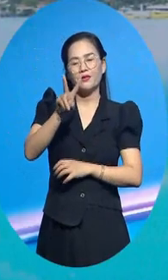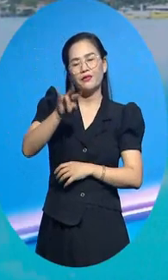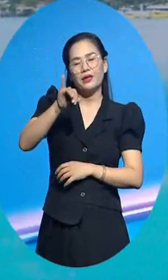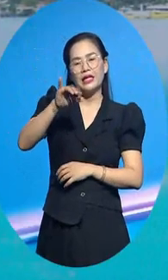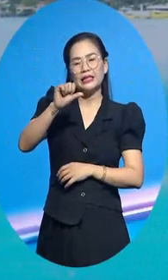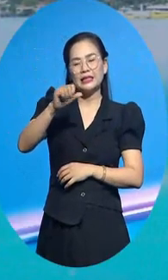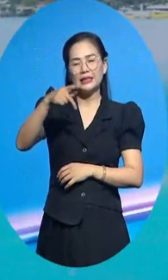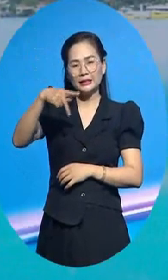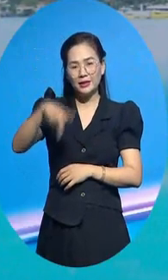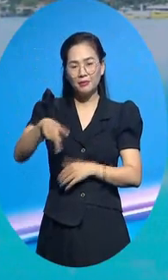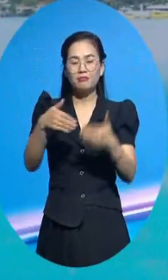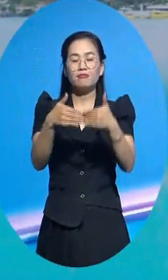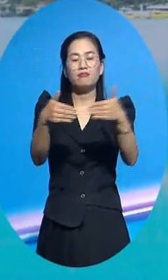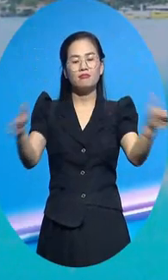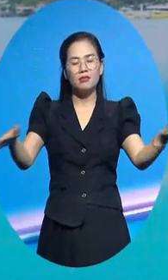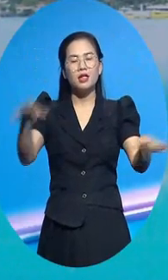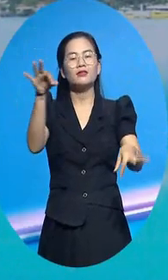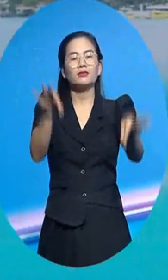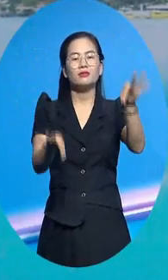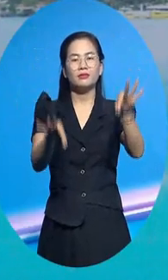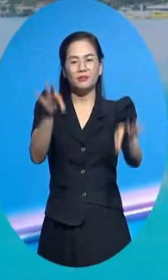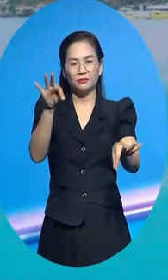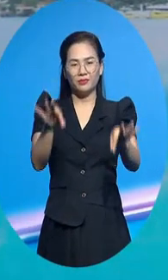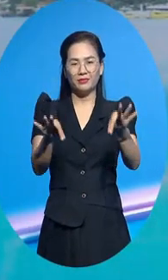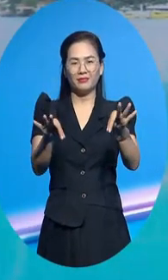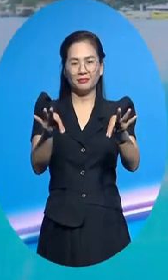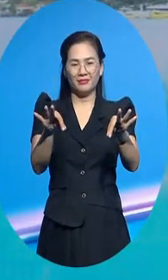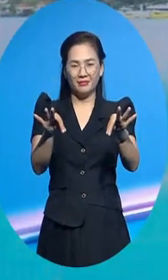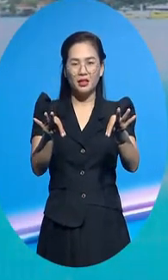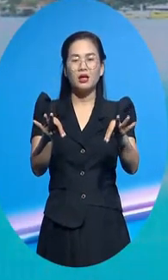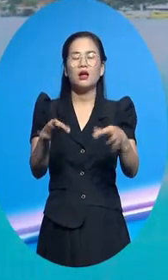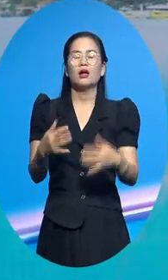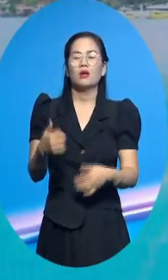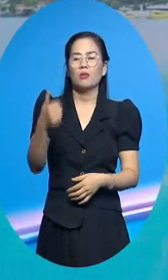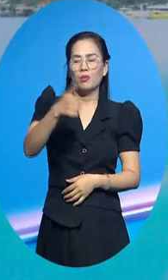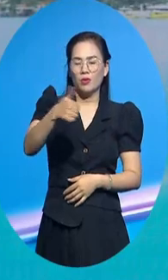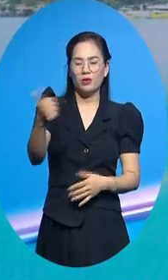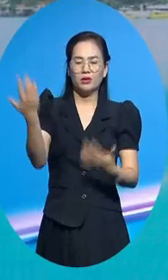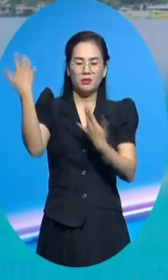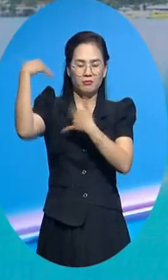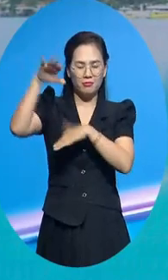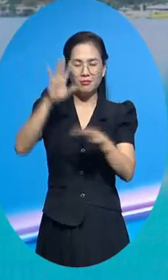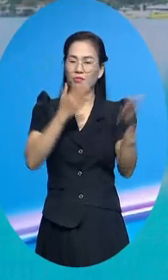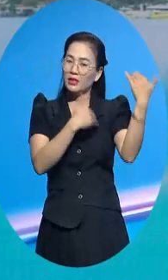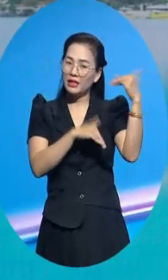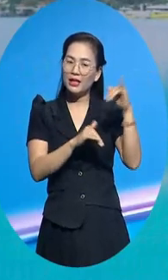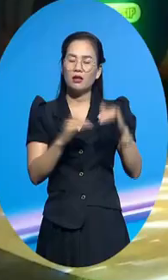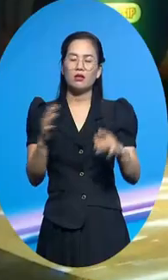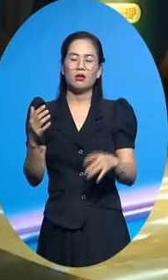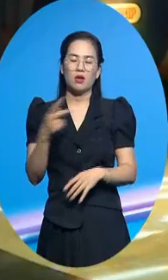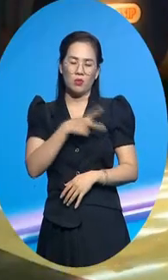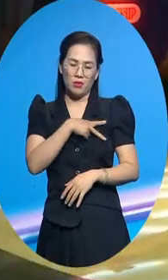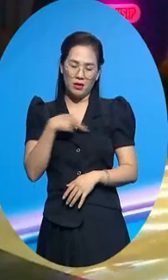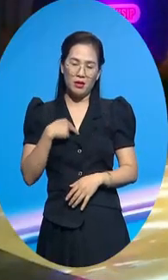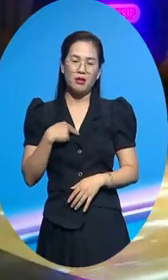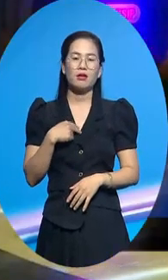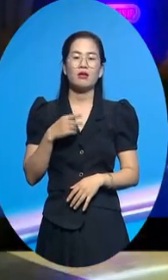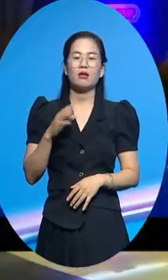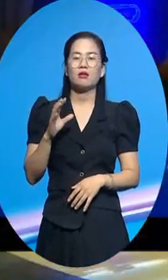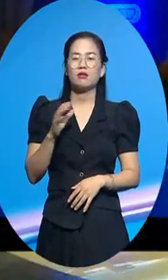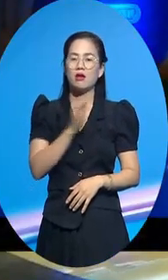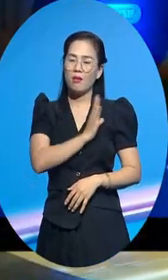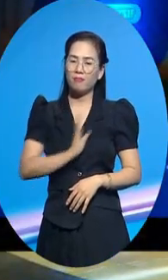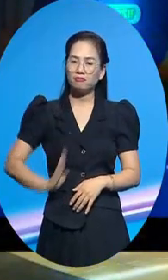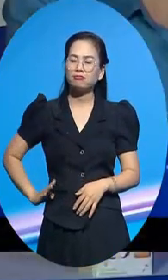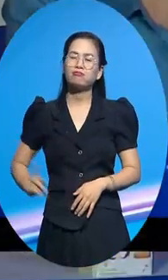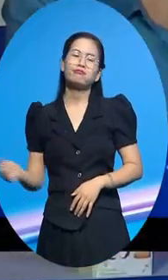khai mạc phiên chợ Phúc Lợi và hội thi văn nghệ thu hút đông đảo đoàn viên công nhân lao động tham dự. Sự kiện nằm trong